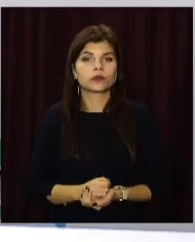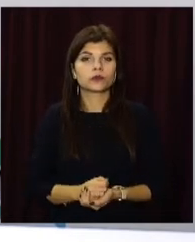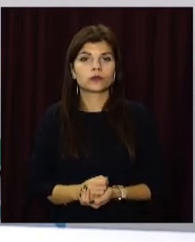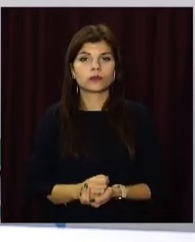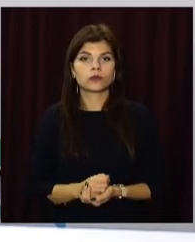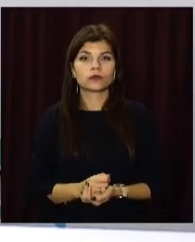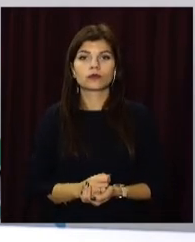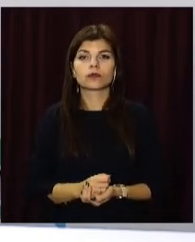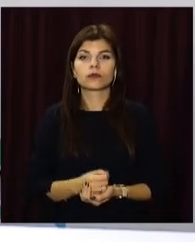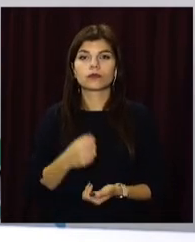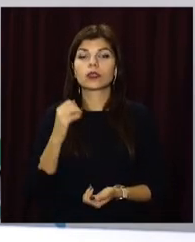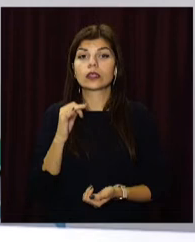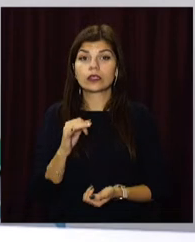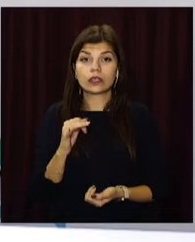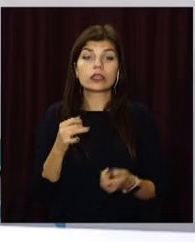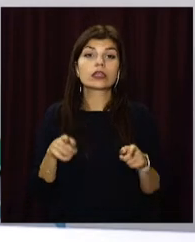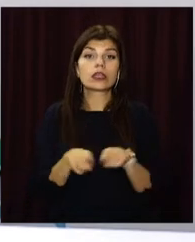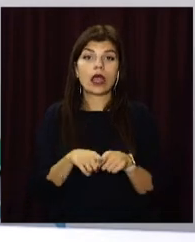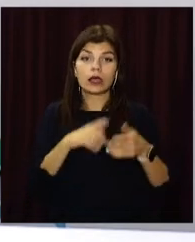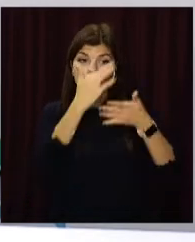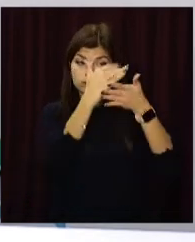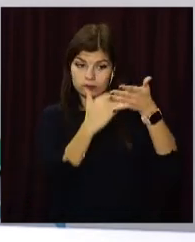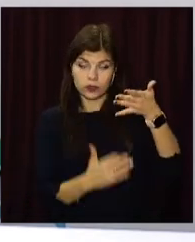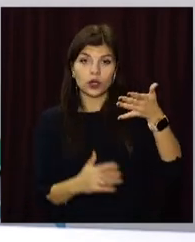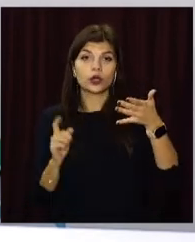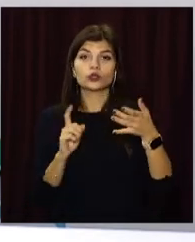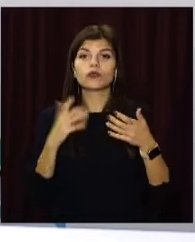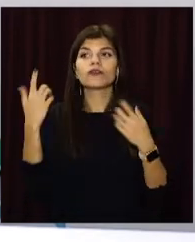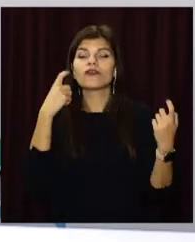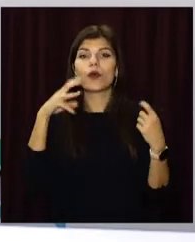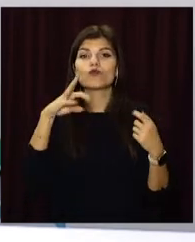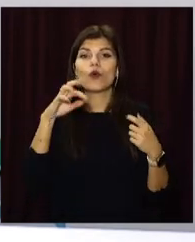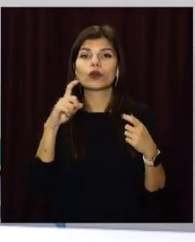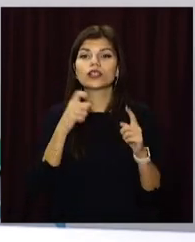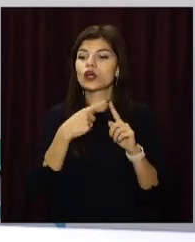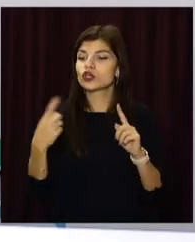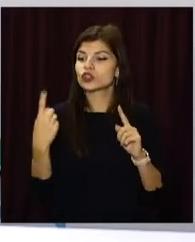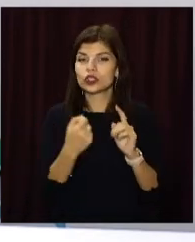жаль. Така статистика, що за даними МОЗ за тиждень